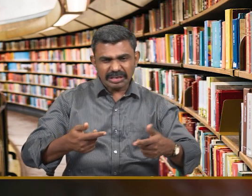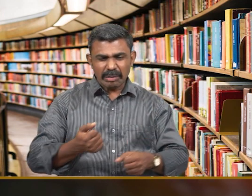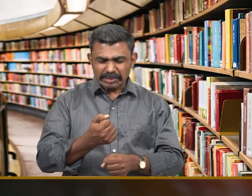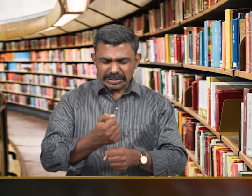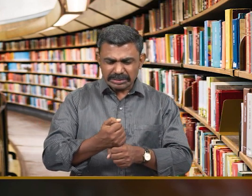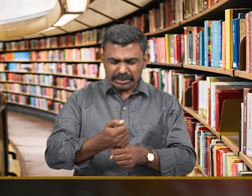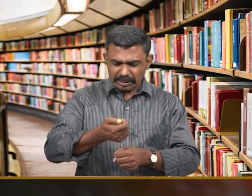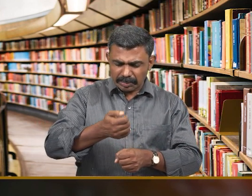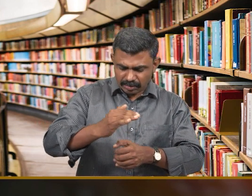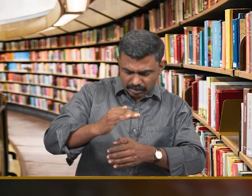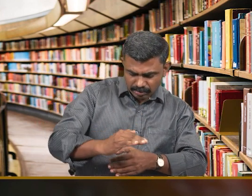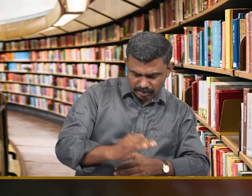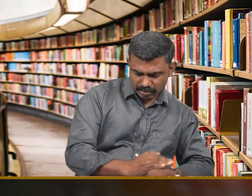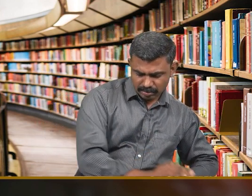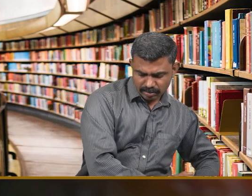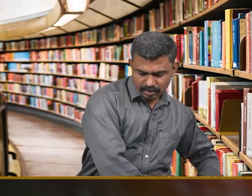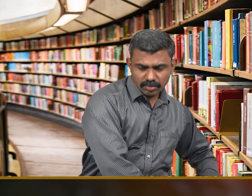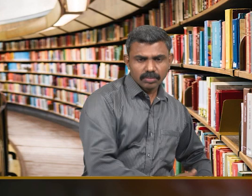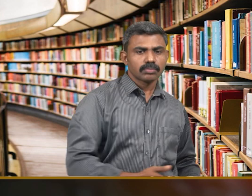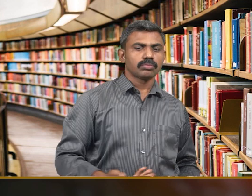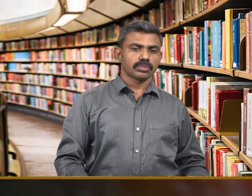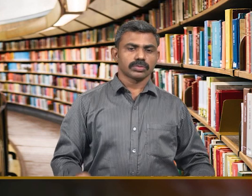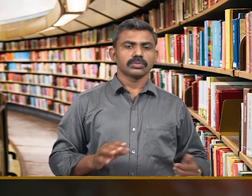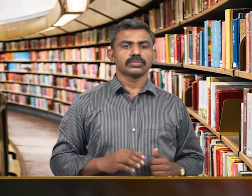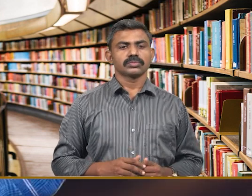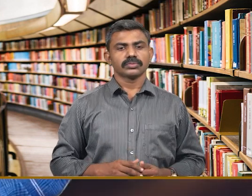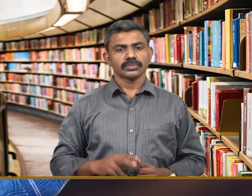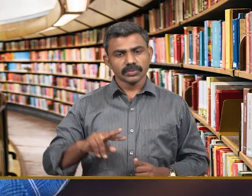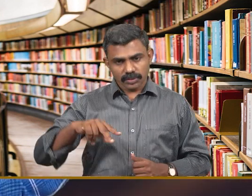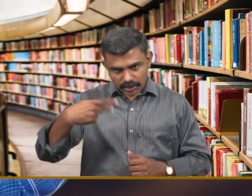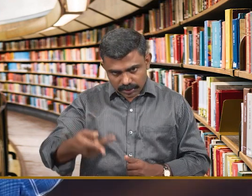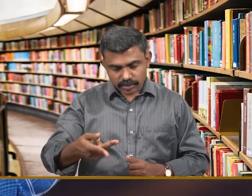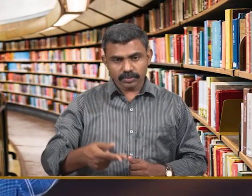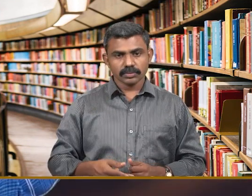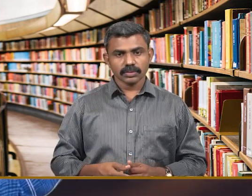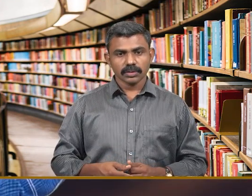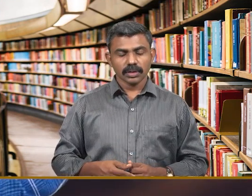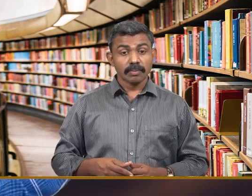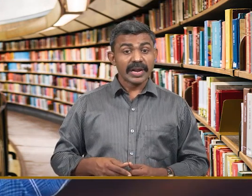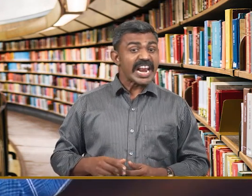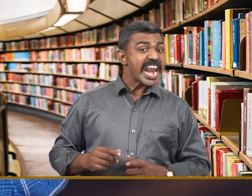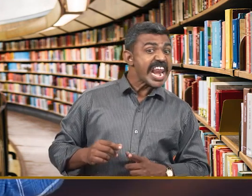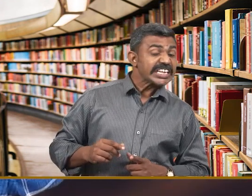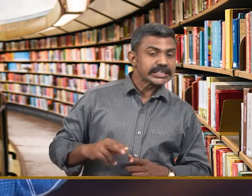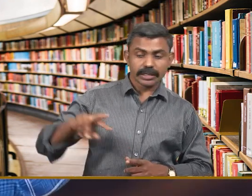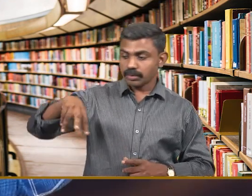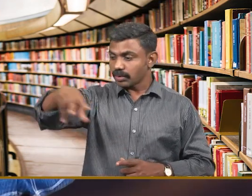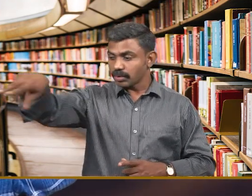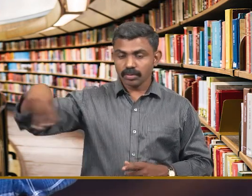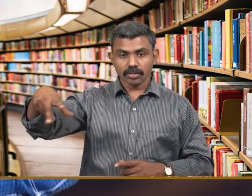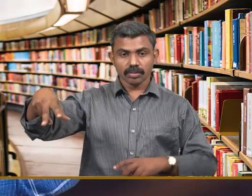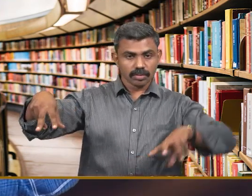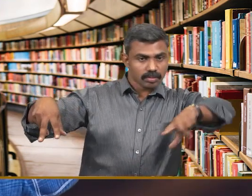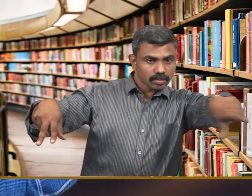மிகப்பெரிய ஒரு பொருளாதார அதாவது சீரழிவை சந்தித்ததுன்னு சொல்லலாம். அதுக்கடுத்து நேச நாடுகள் பார்த்திங்கன்னா அந்த முதல் உலகப் போர்